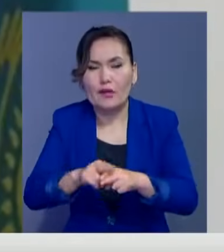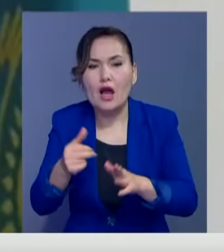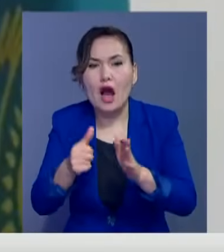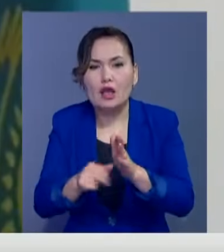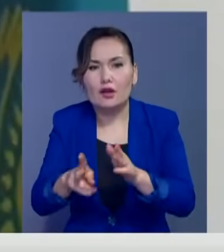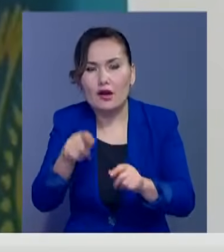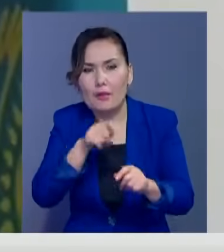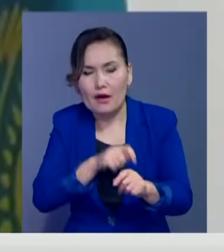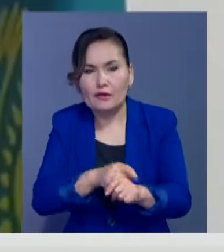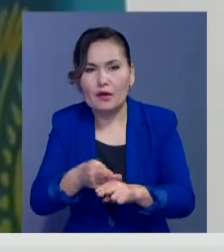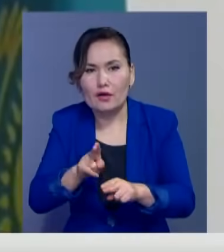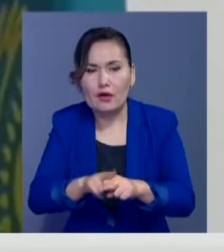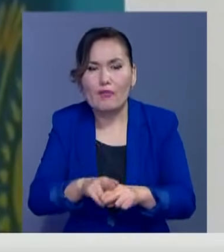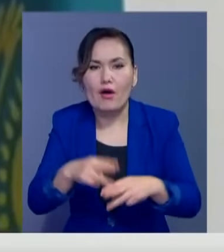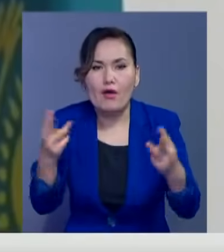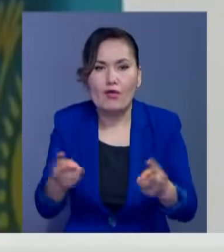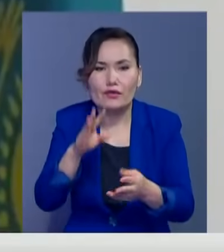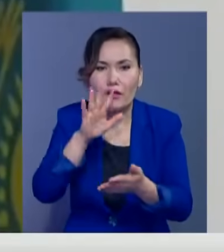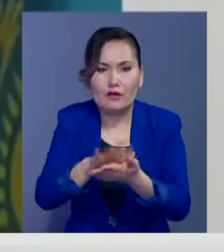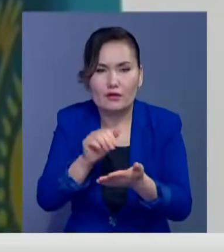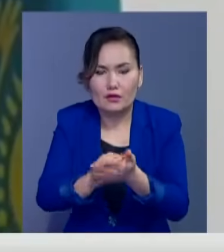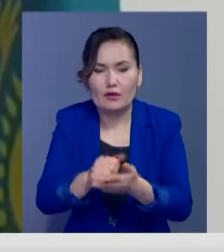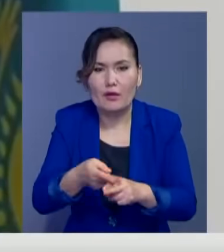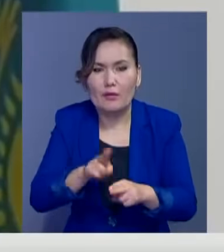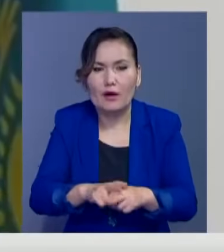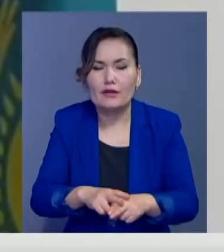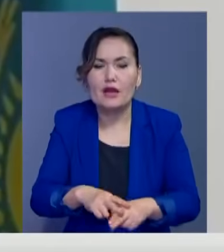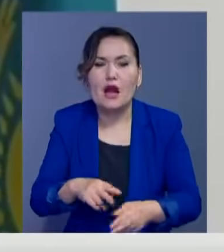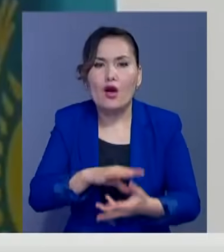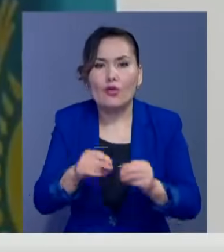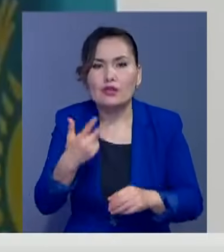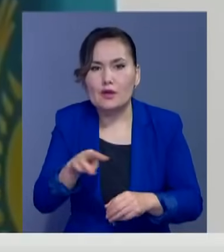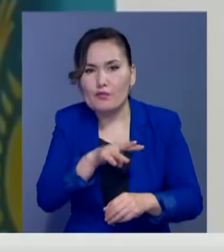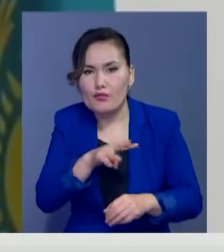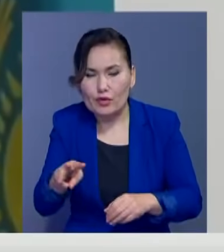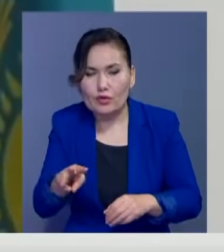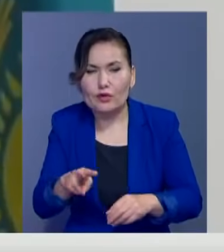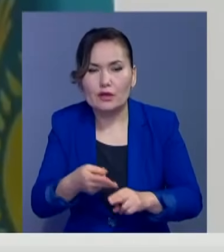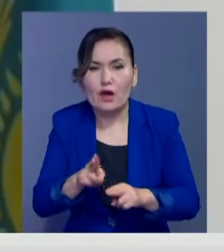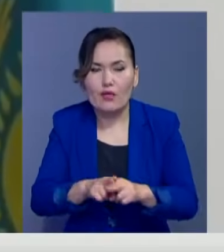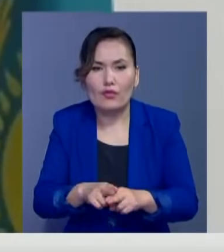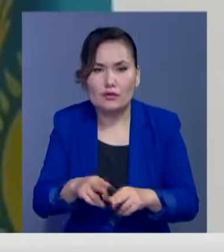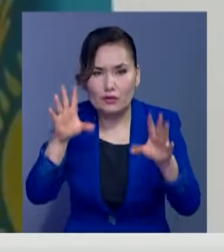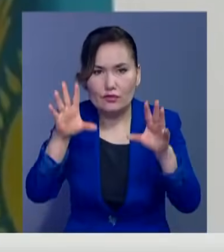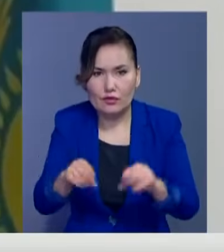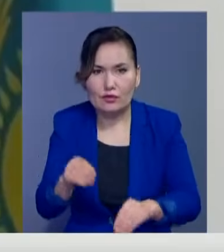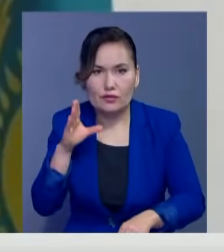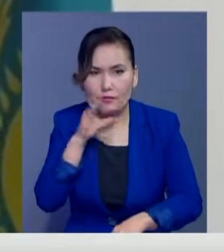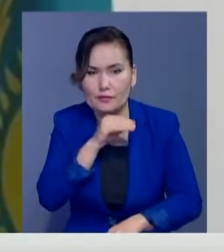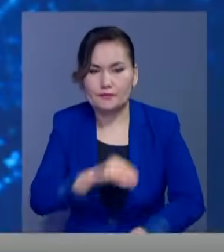метр аумақты қамтыған көк жалын 20 сағат 47 минутта сөндіріліп, 20 сағат 58 минутта толықтай жойылды.